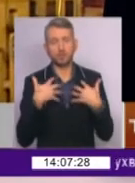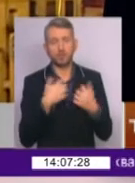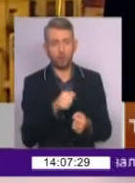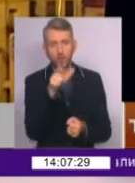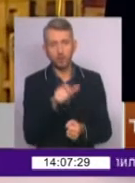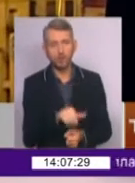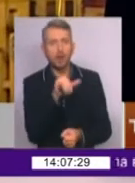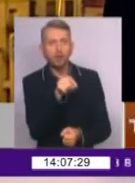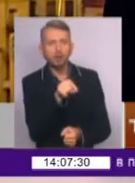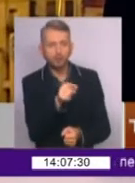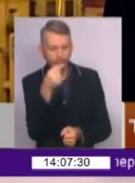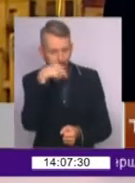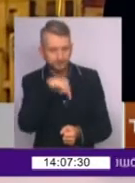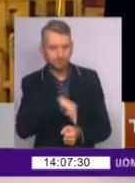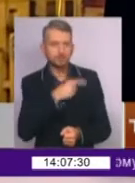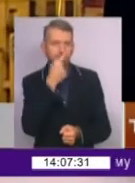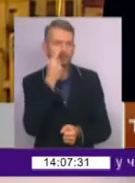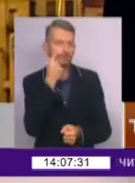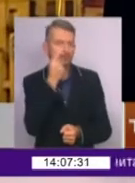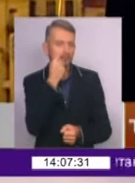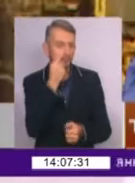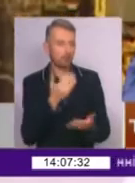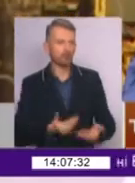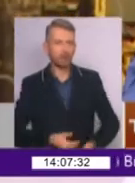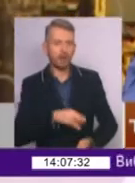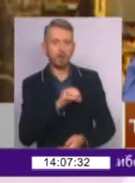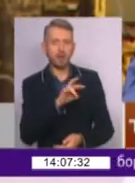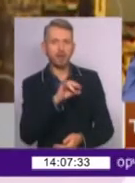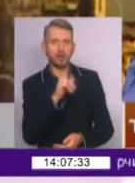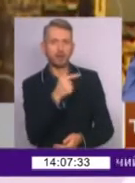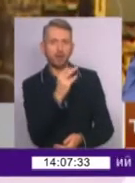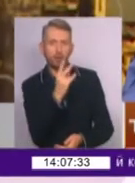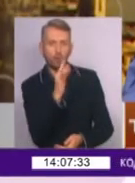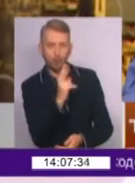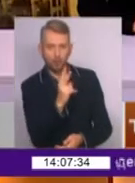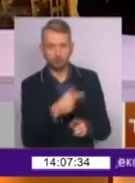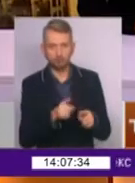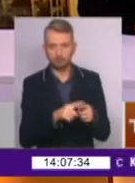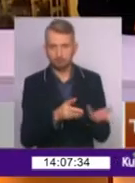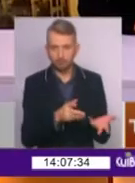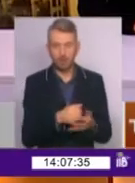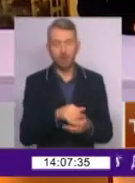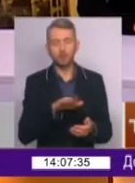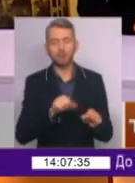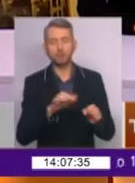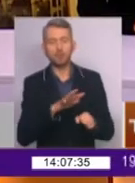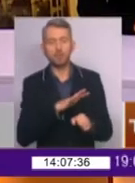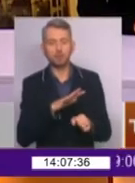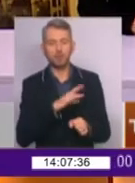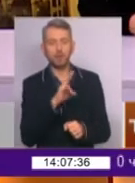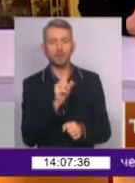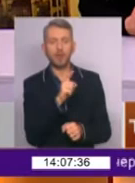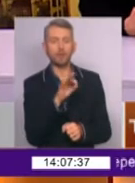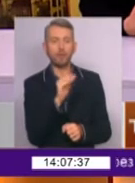живе, в носоглотці живе менінгокок. Це теж менінгококова інфекція, це носійство. Потім можливий так званий